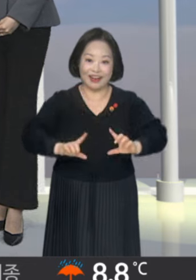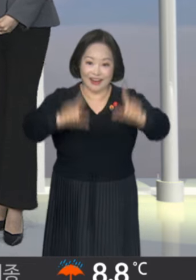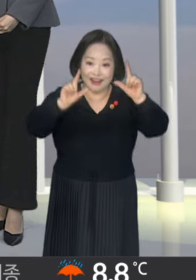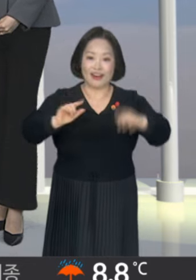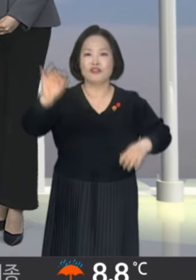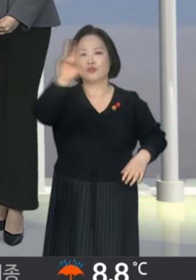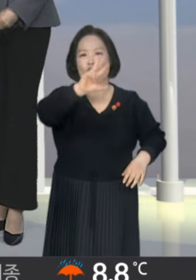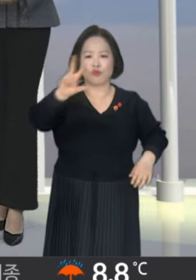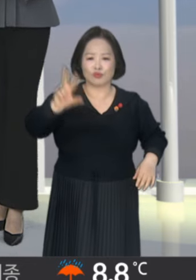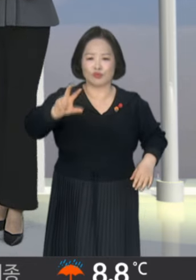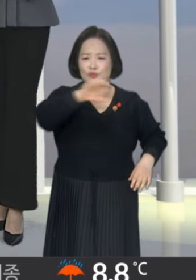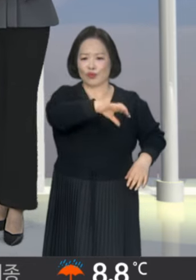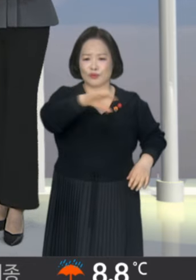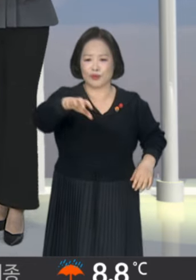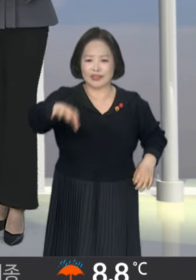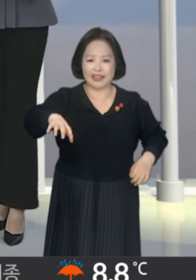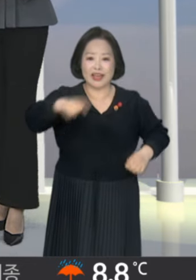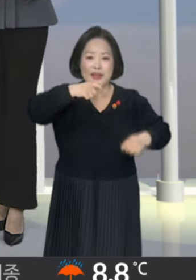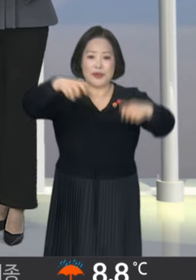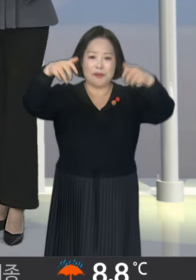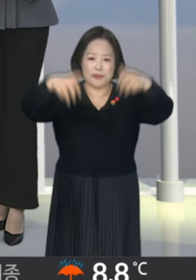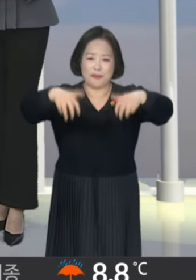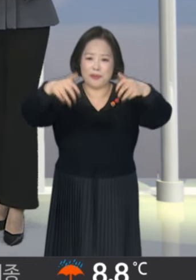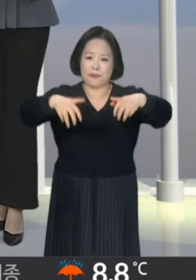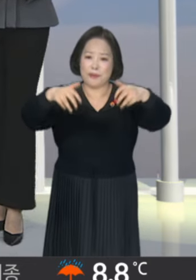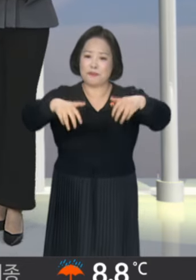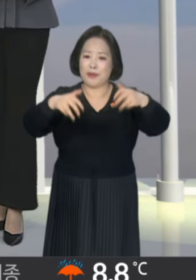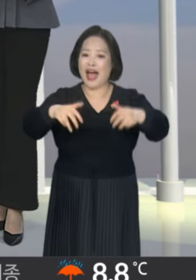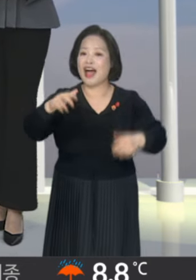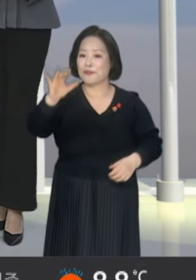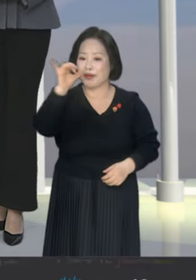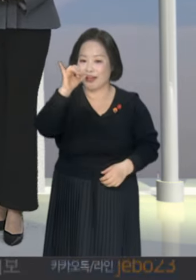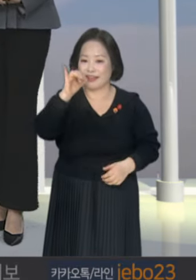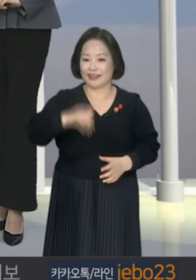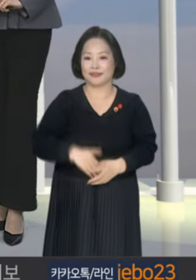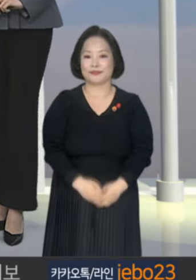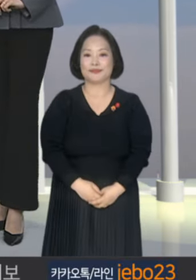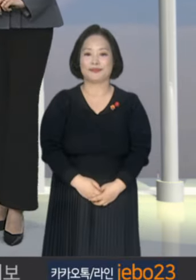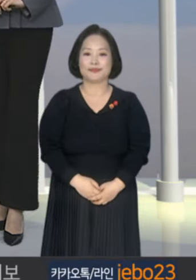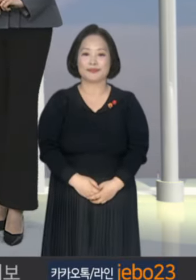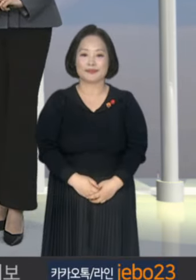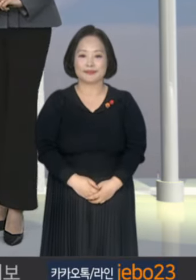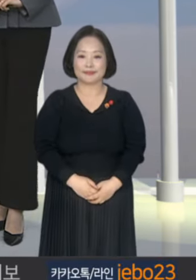전국 대다수 지역에 비가 내릴 전망입니다. 생활 날씨였습니다.